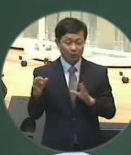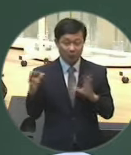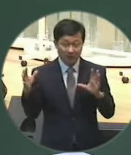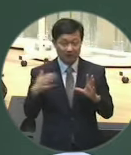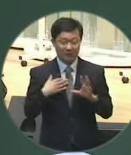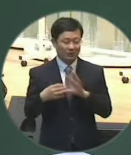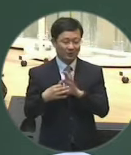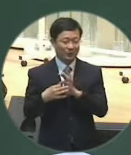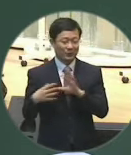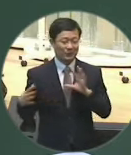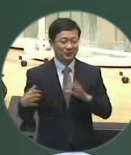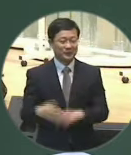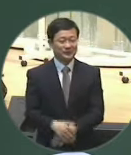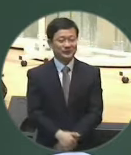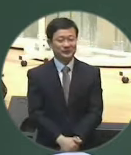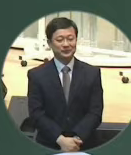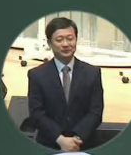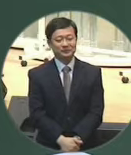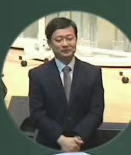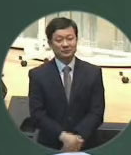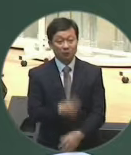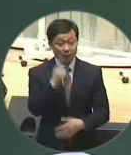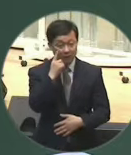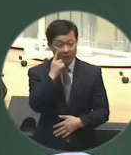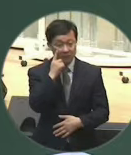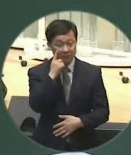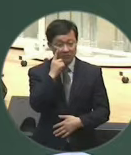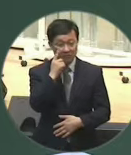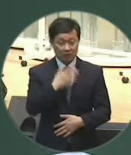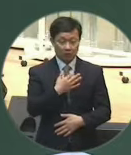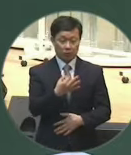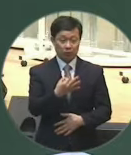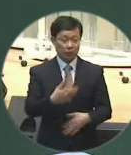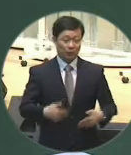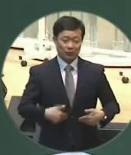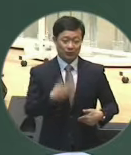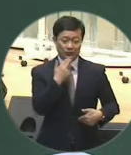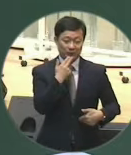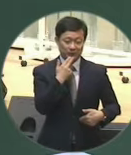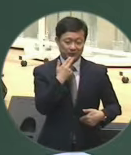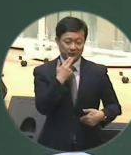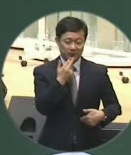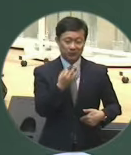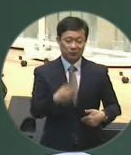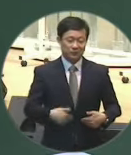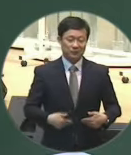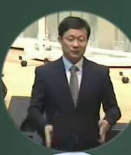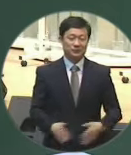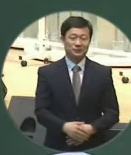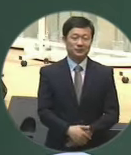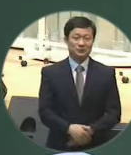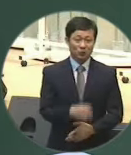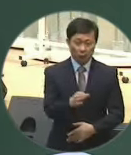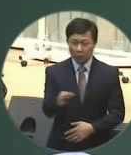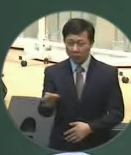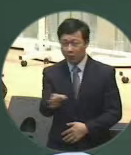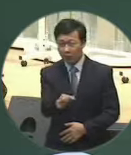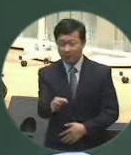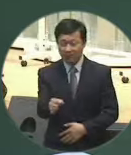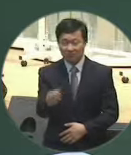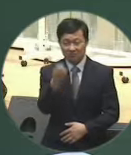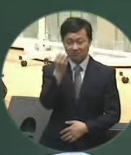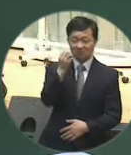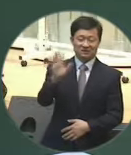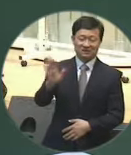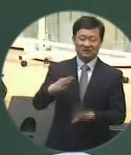is really rich. It has nothing to do with me. 왜냐? 나 돈 필요 없거든요. Why? Because I don't need money. 나 돈 하는 거 이상한